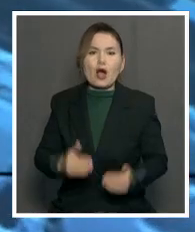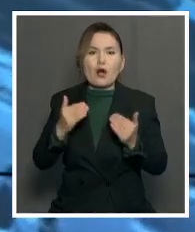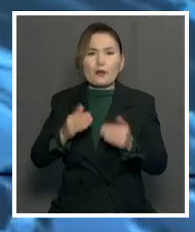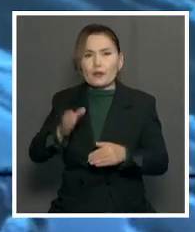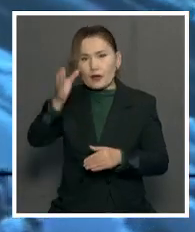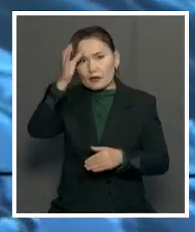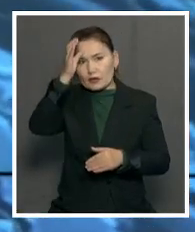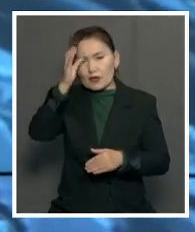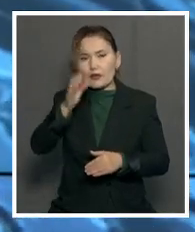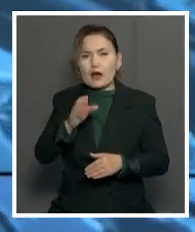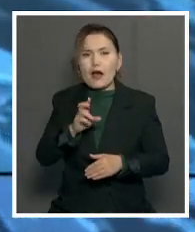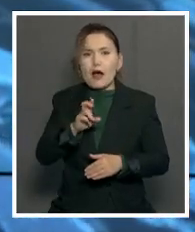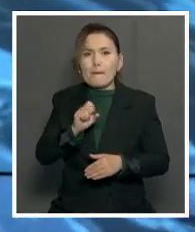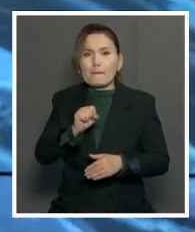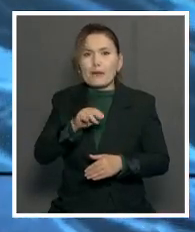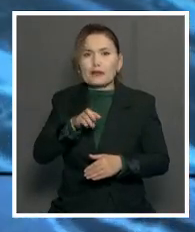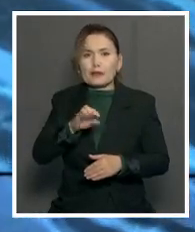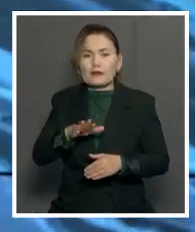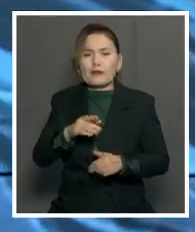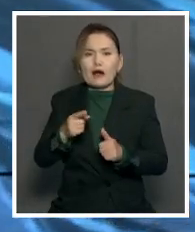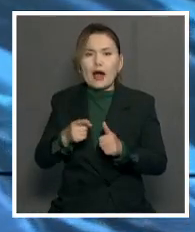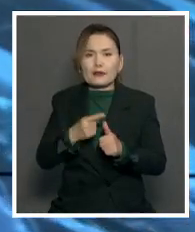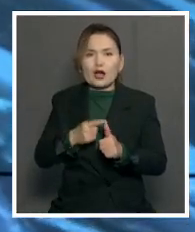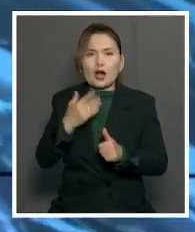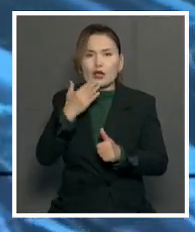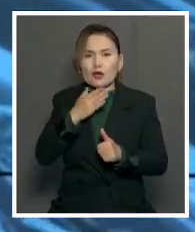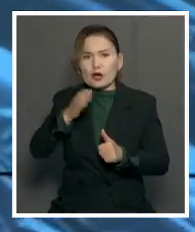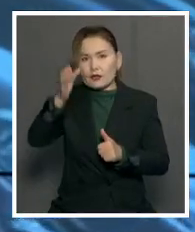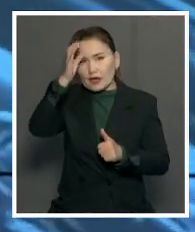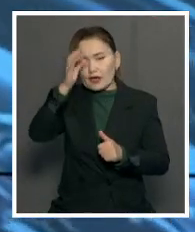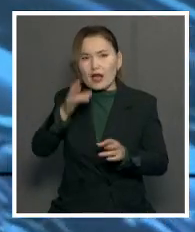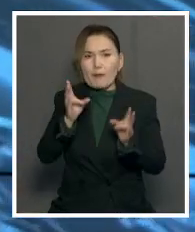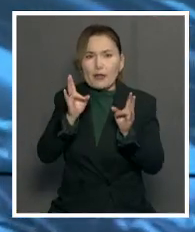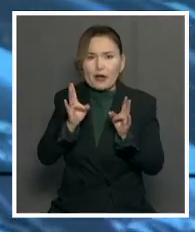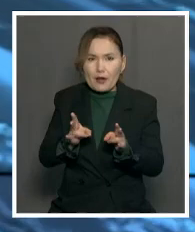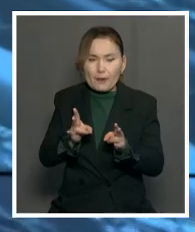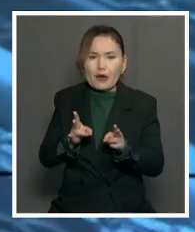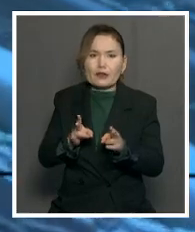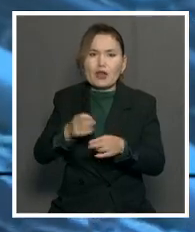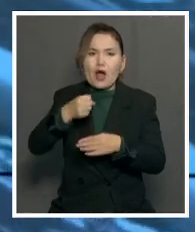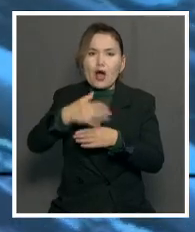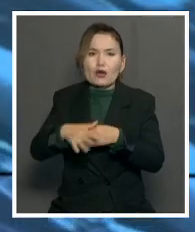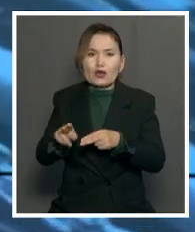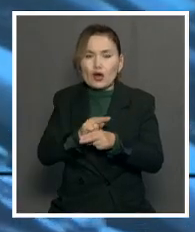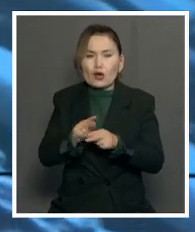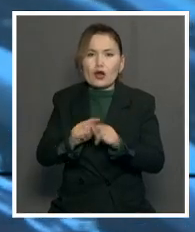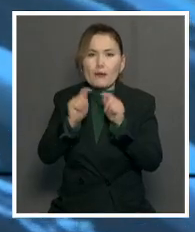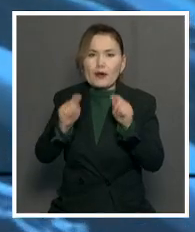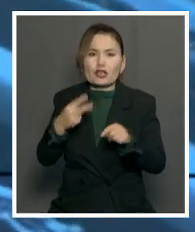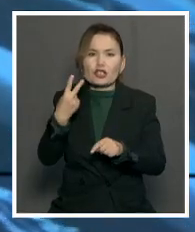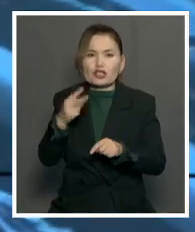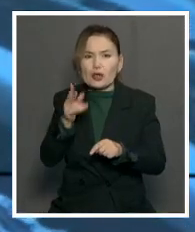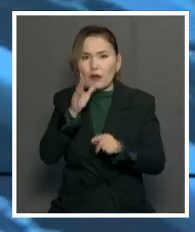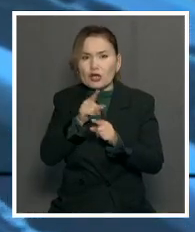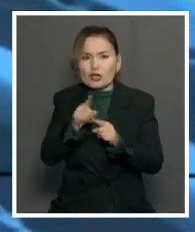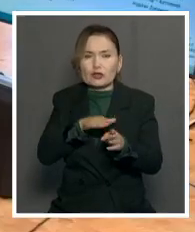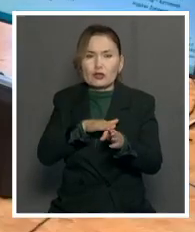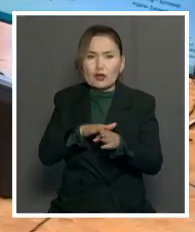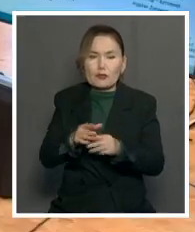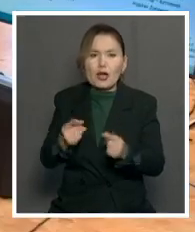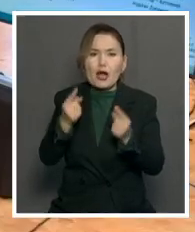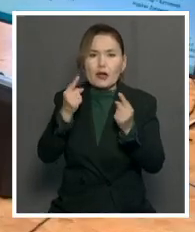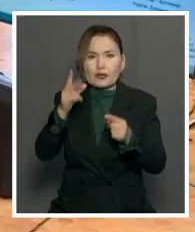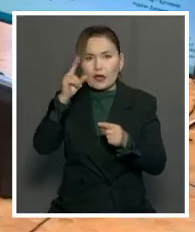Бүгін академик Нұрлан Батпенов атындағы ұлттық ғылыми травматология және ортопедия орталығының құрылғанына 20 жыл толды.